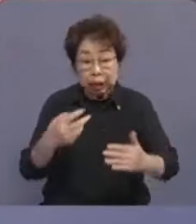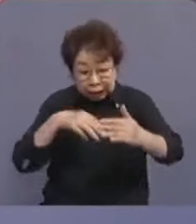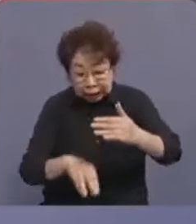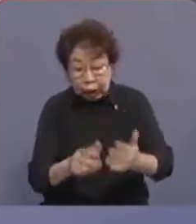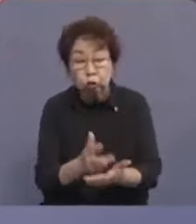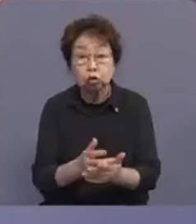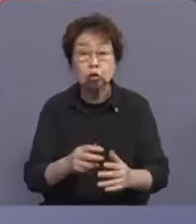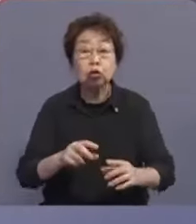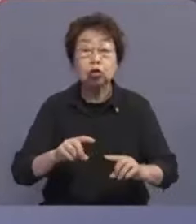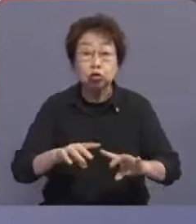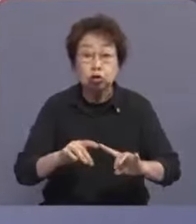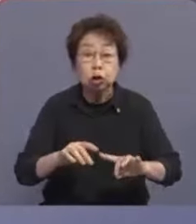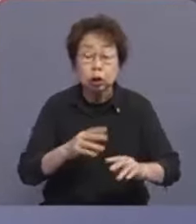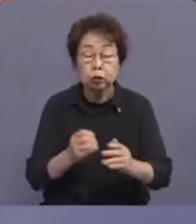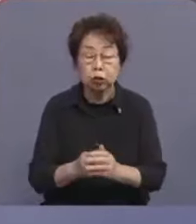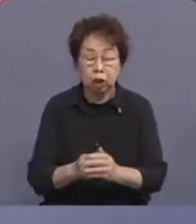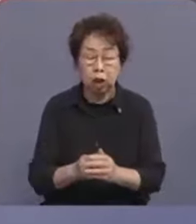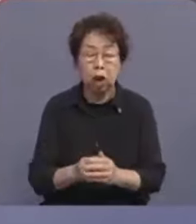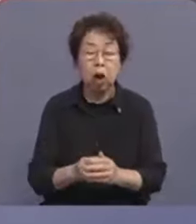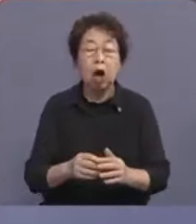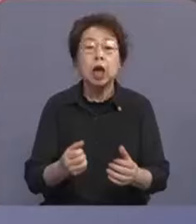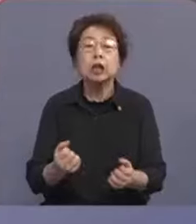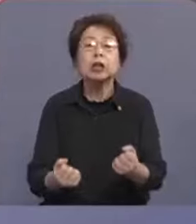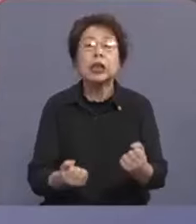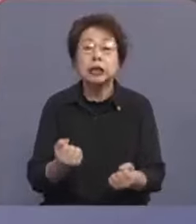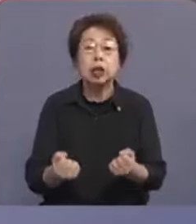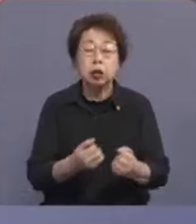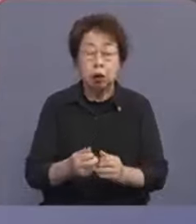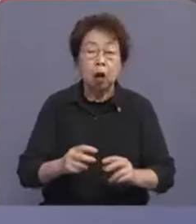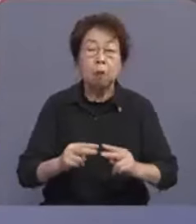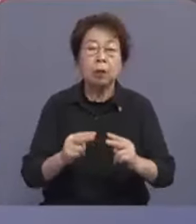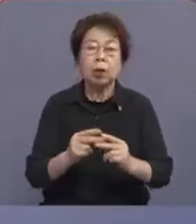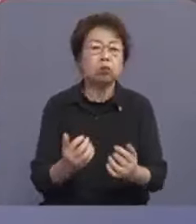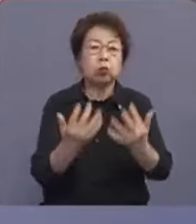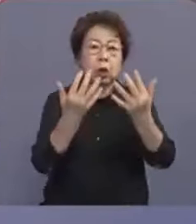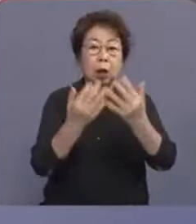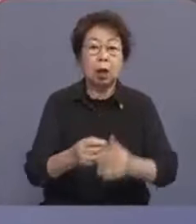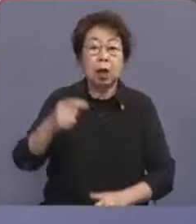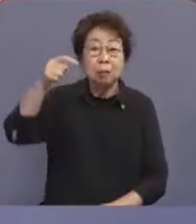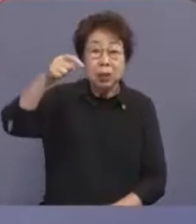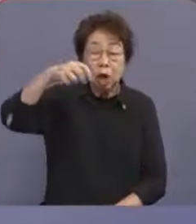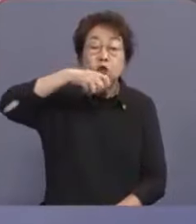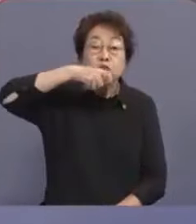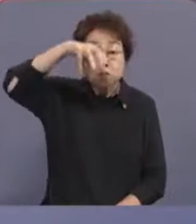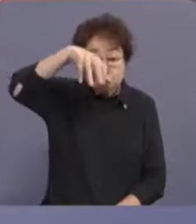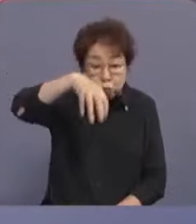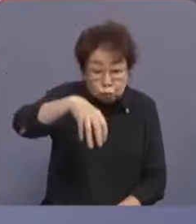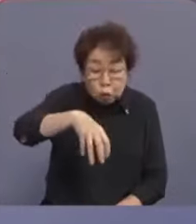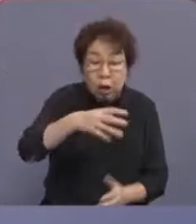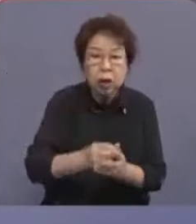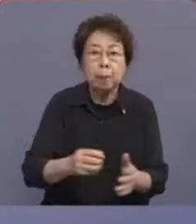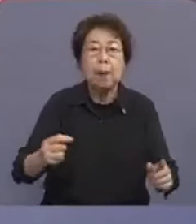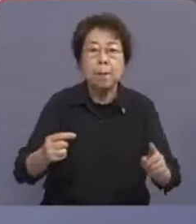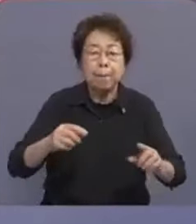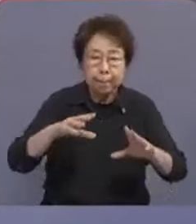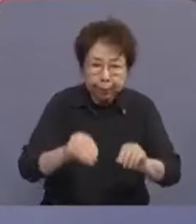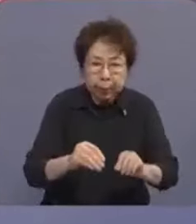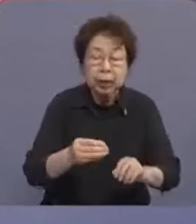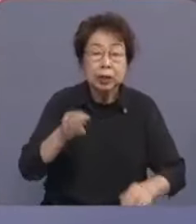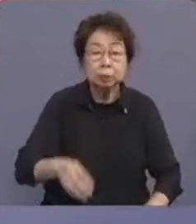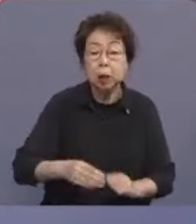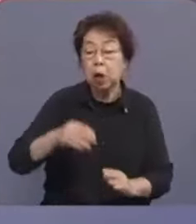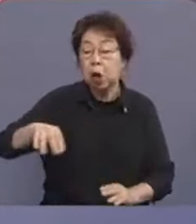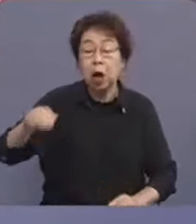충전 중인 전기자전거 배터리에 불이 났습니다. 스프링클러가 작동되면서 불은 바로 꺼졌지만 현장